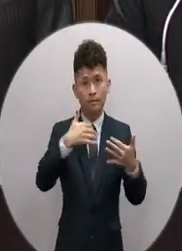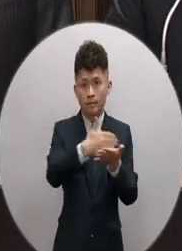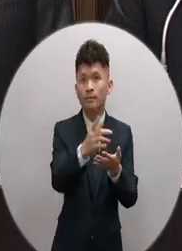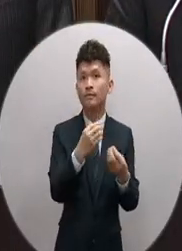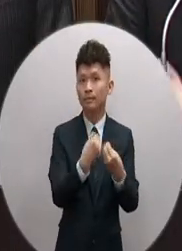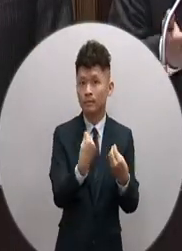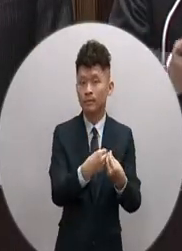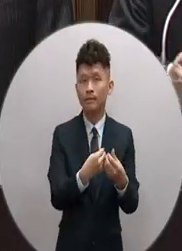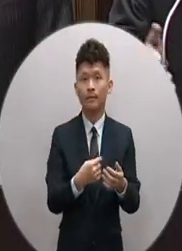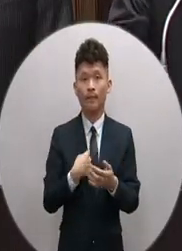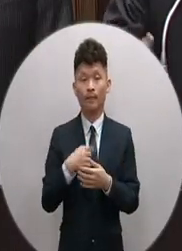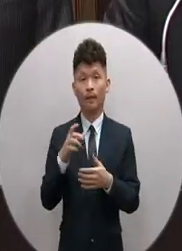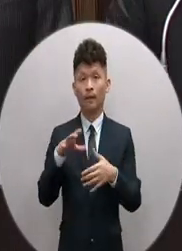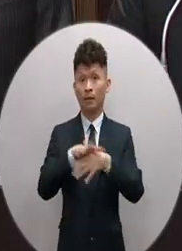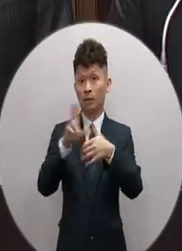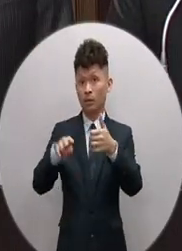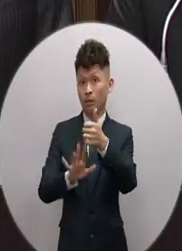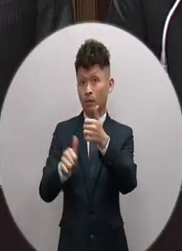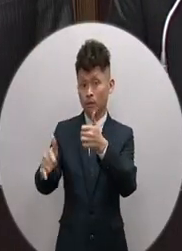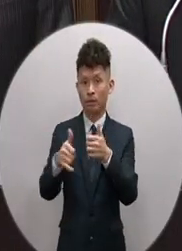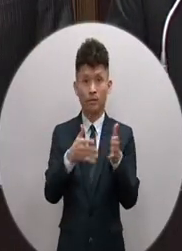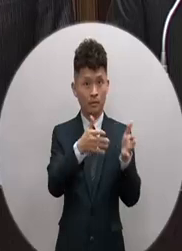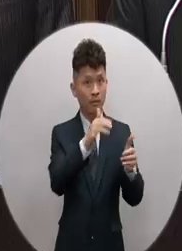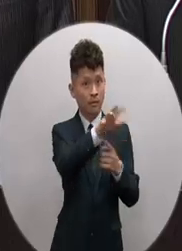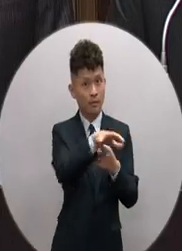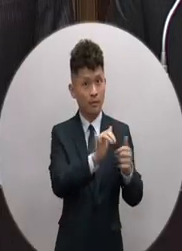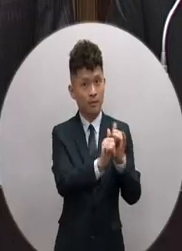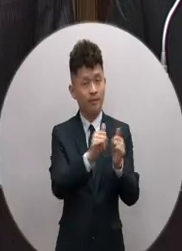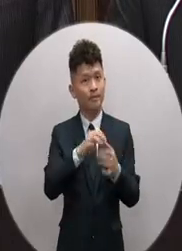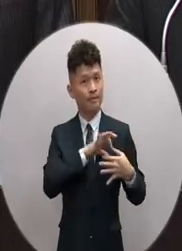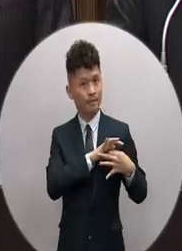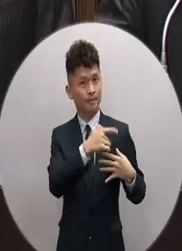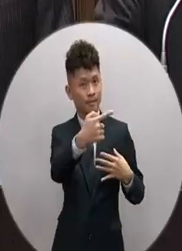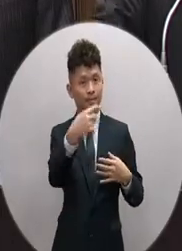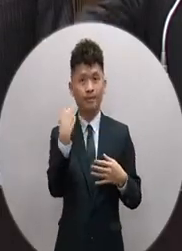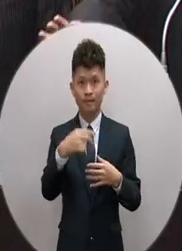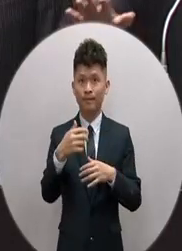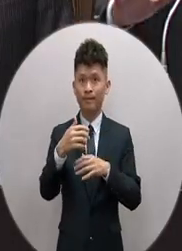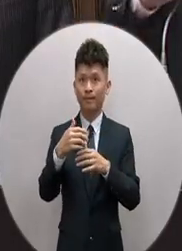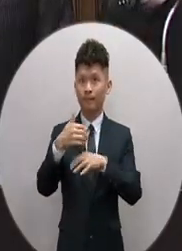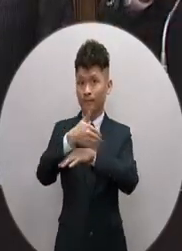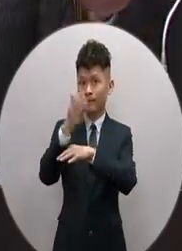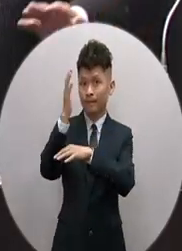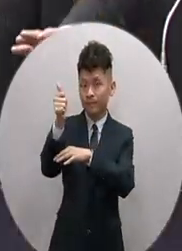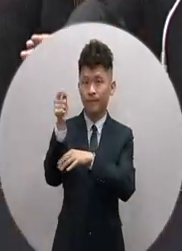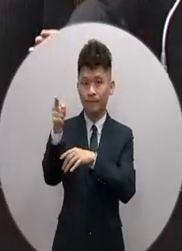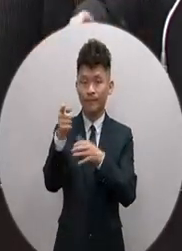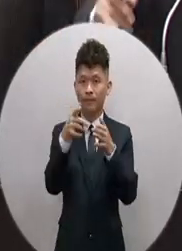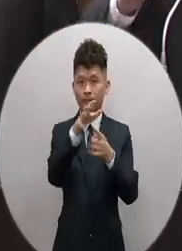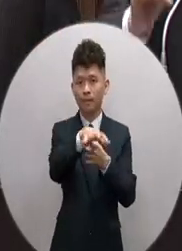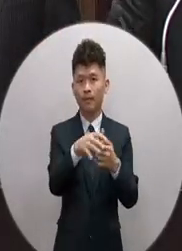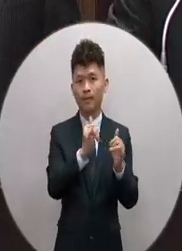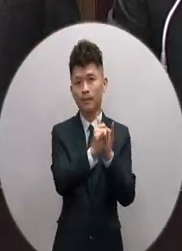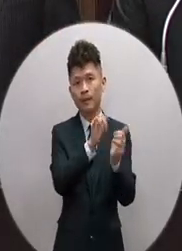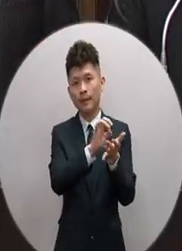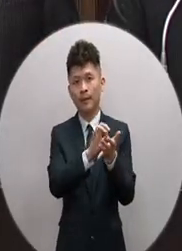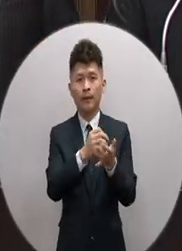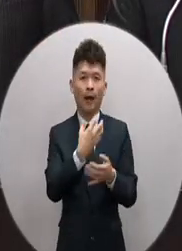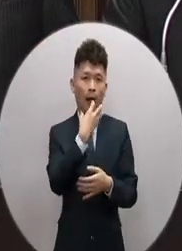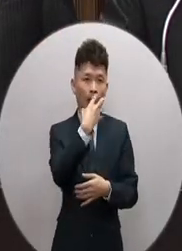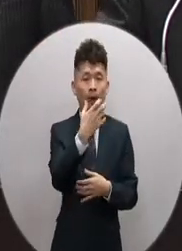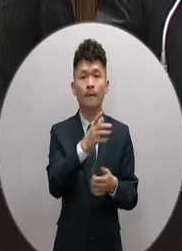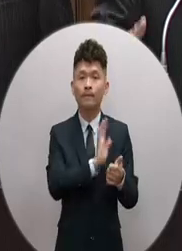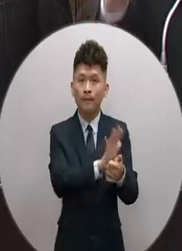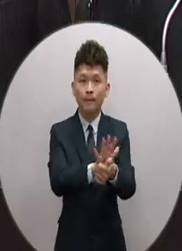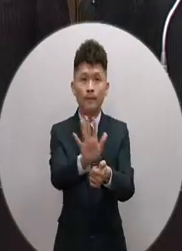真肯定，啊，除了刘议员关心农民以外，吼，李进勇馆长嘛已经咧解决吼，即农民的损失。啊，你头拄我讲的